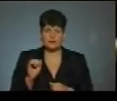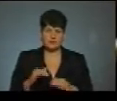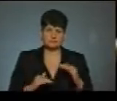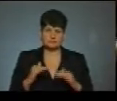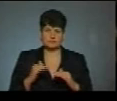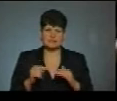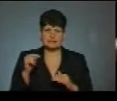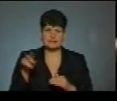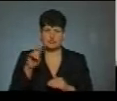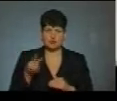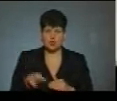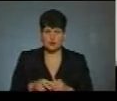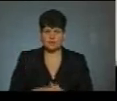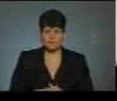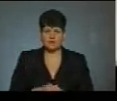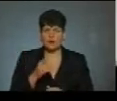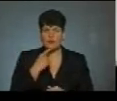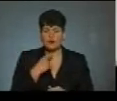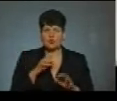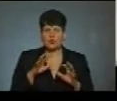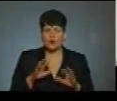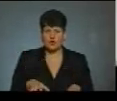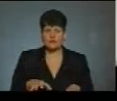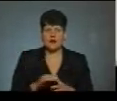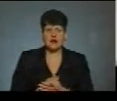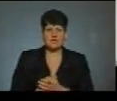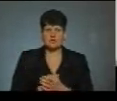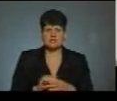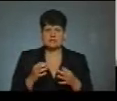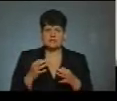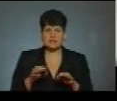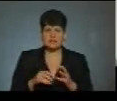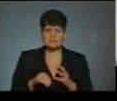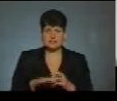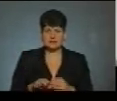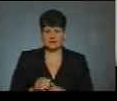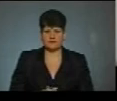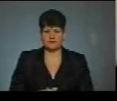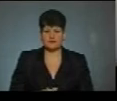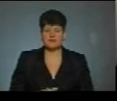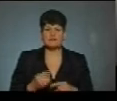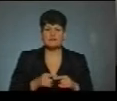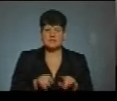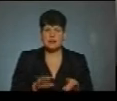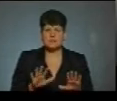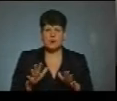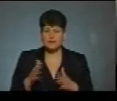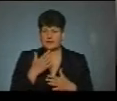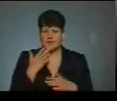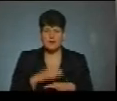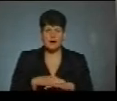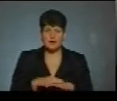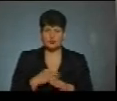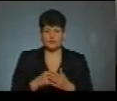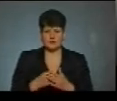коливатись від тисячі доларів, розповів голова Асоціації вільних землевласників Дмитро Ливч. В даний момент часу немає ринкової ціни